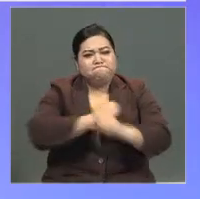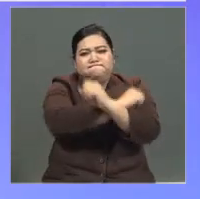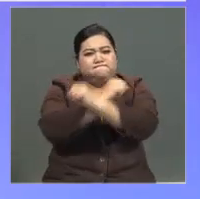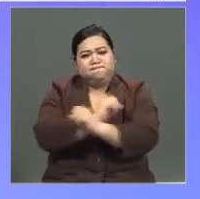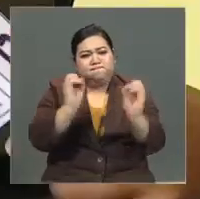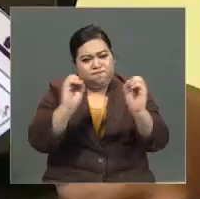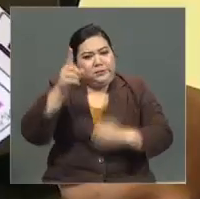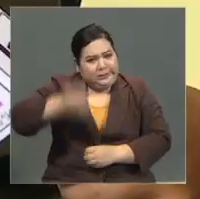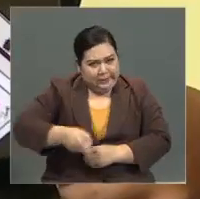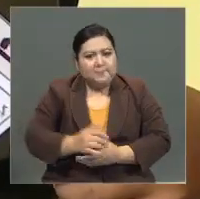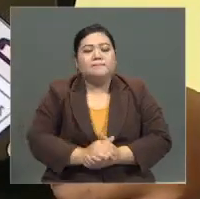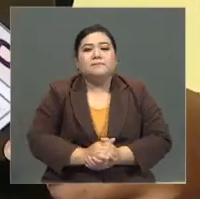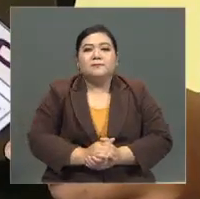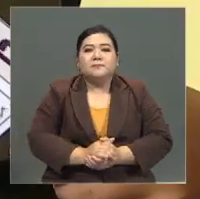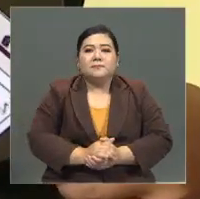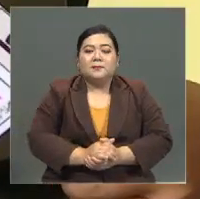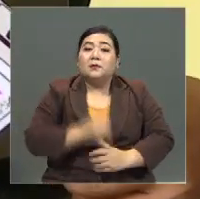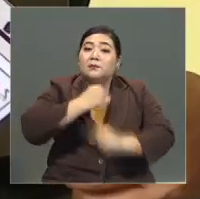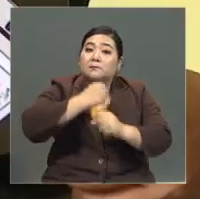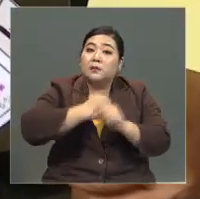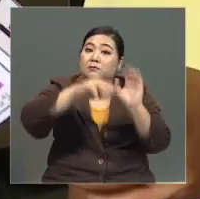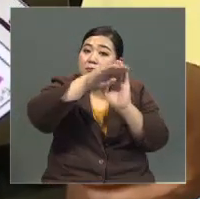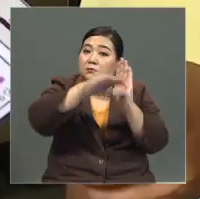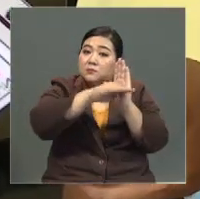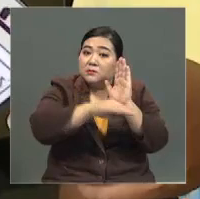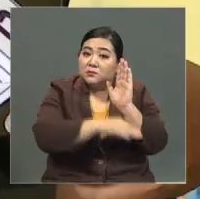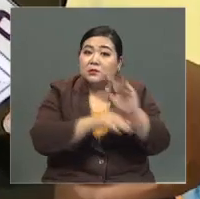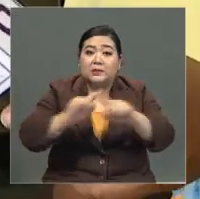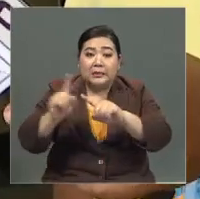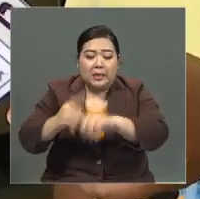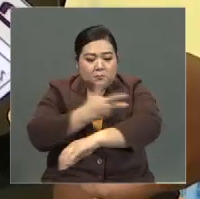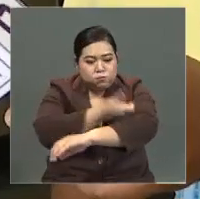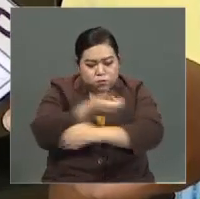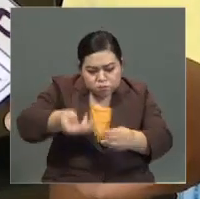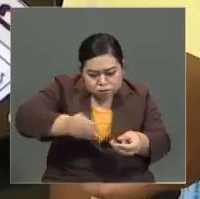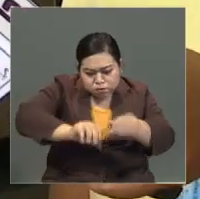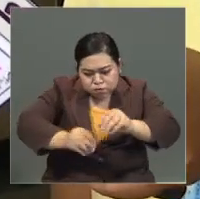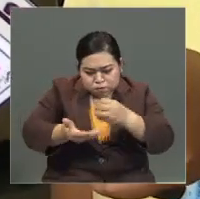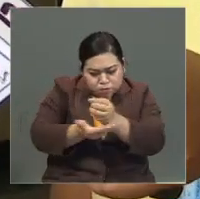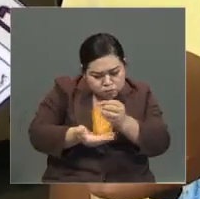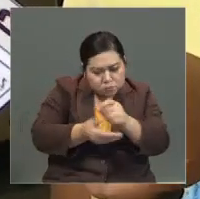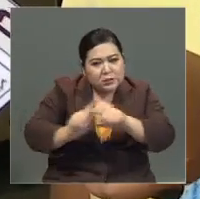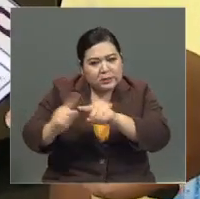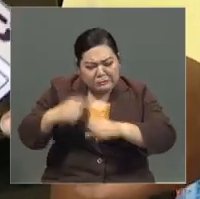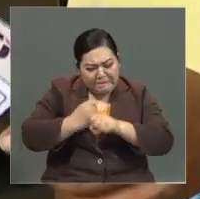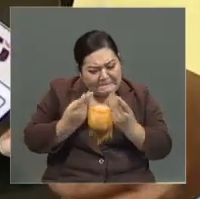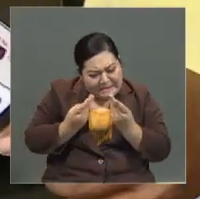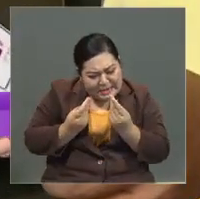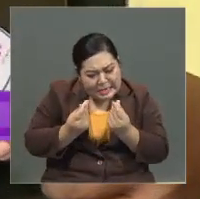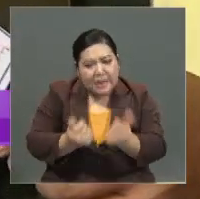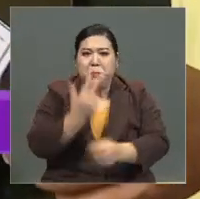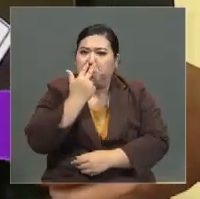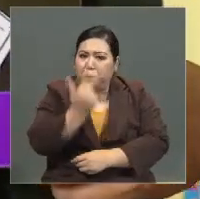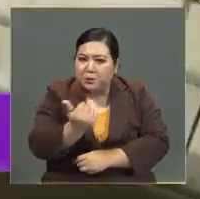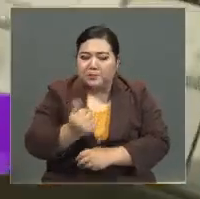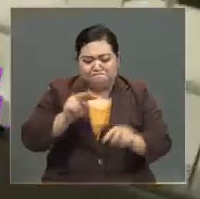ท่านก็อธิบายนะคะว่าในแต่ละขั้นตอนในช่วงของการผลิตวัคซีนเนี่ยเรียกว่าจะต้องใช้ความละเอียดและรอบค